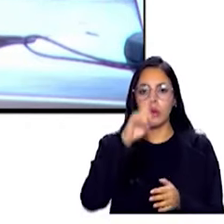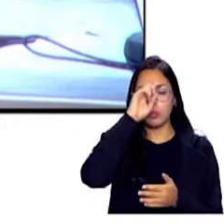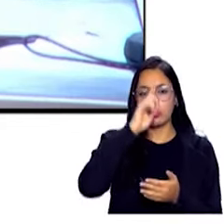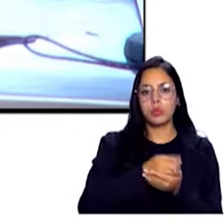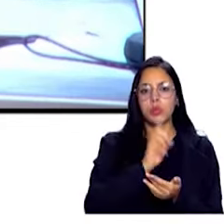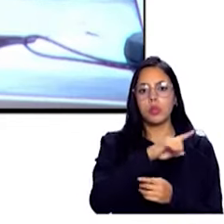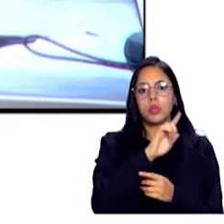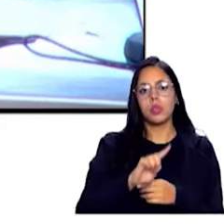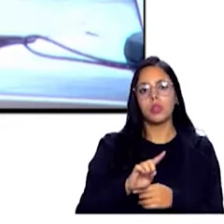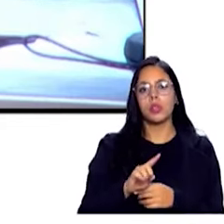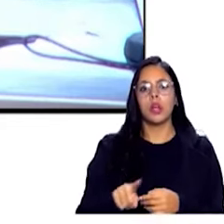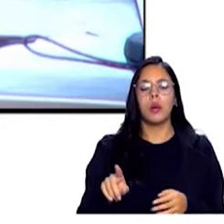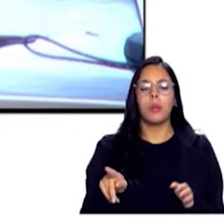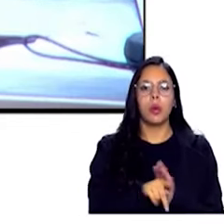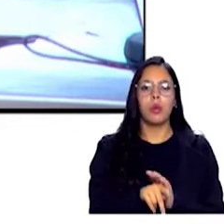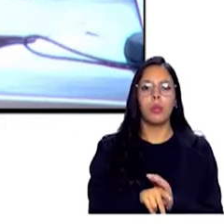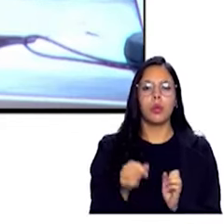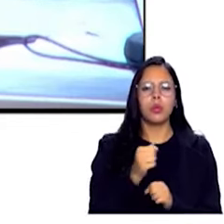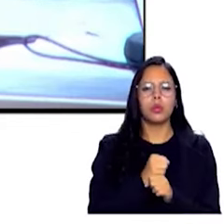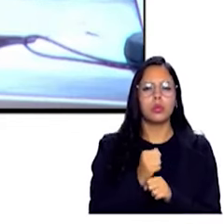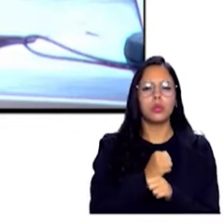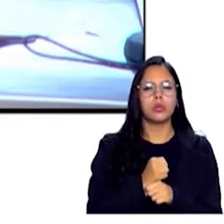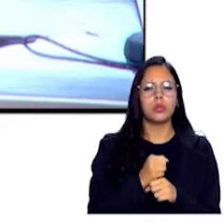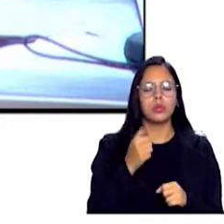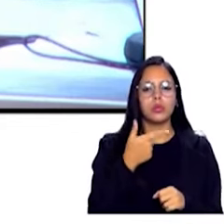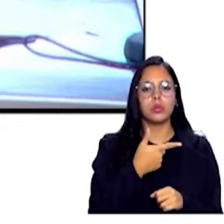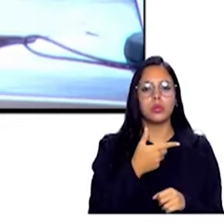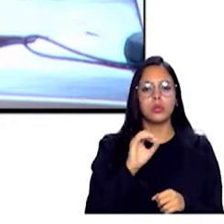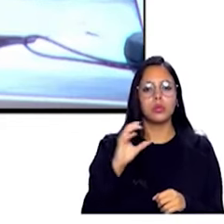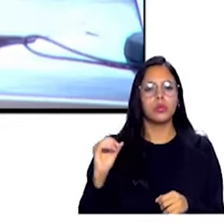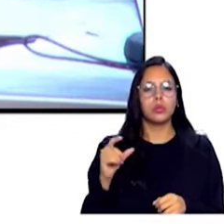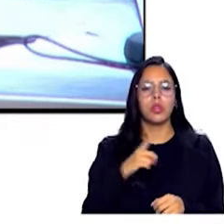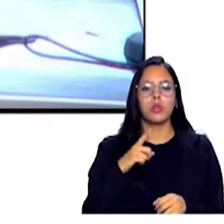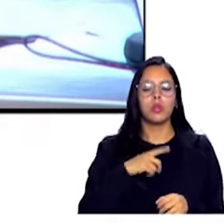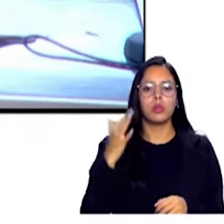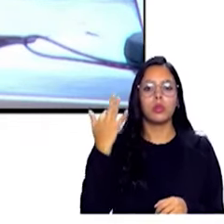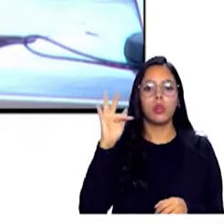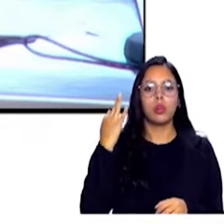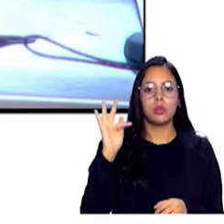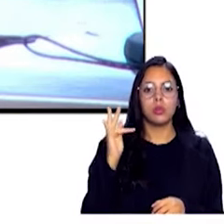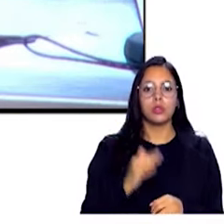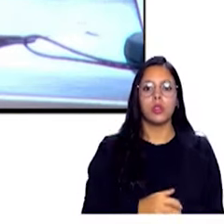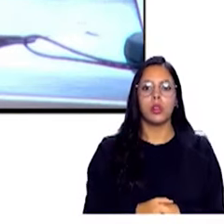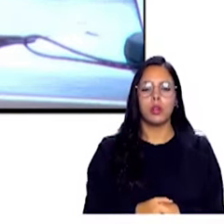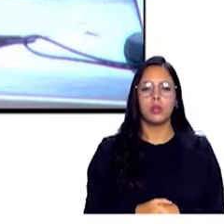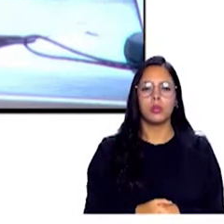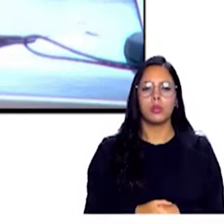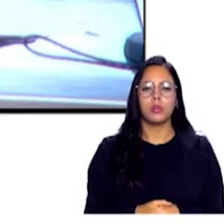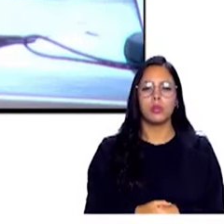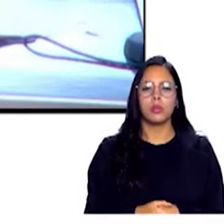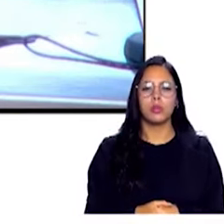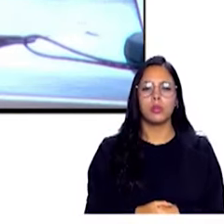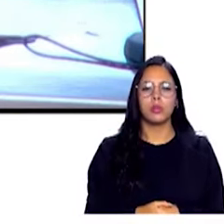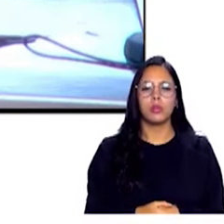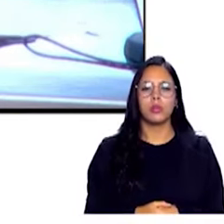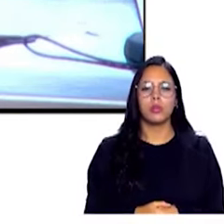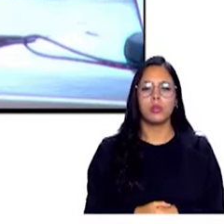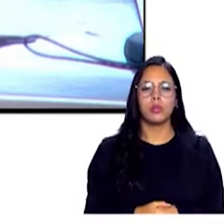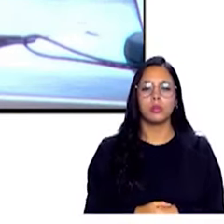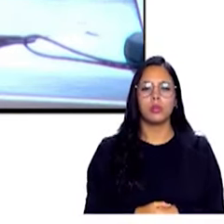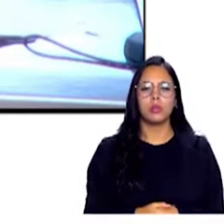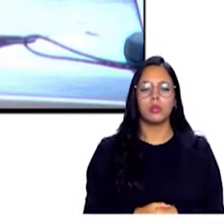décision en France Il Y en a à Peu PRS le même nombre donc Encore une fois Il faut arrêter avec cette